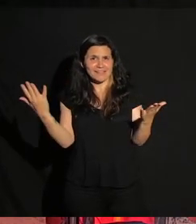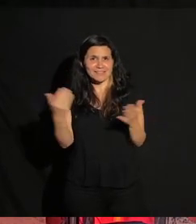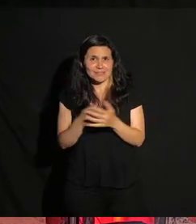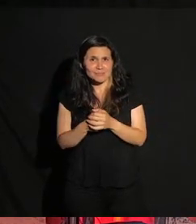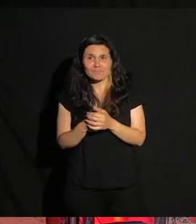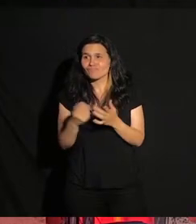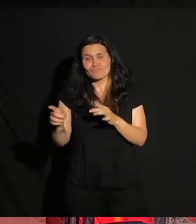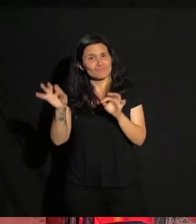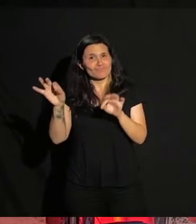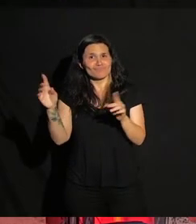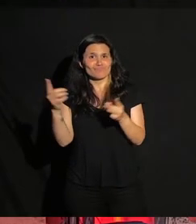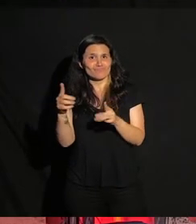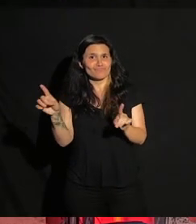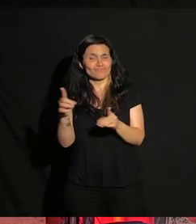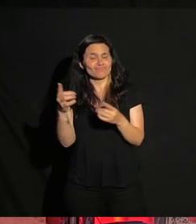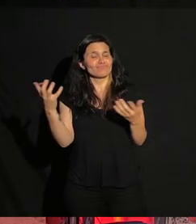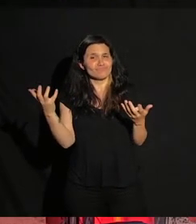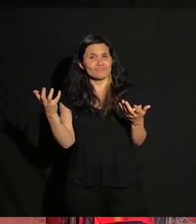ist ein tolles Stück auch, finde ich.